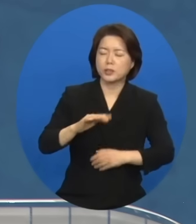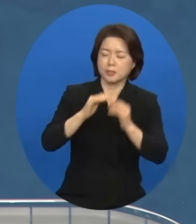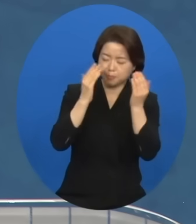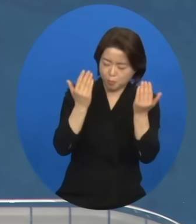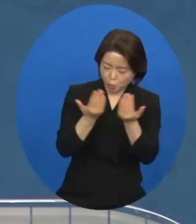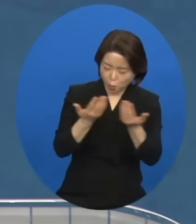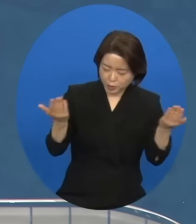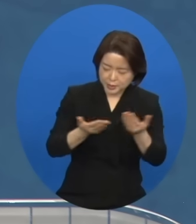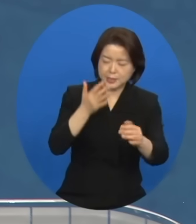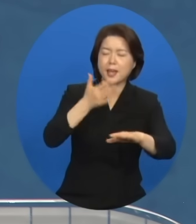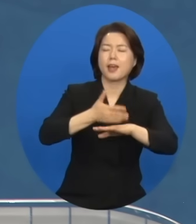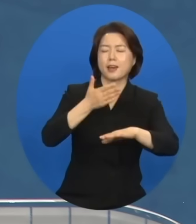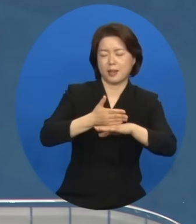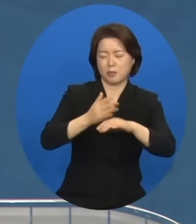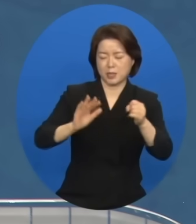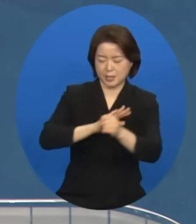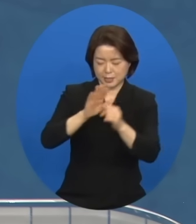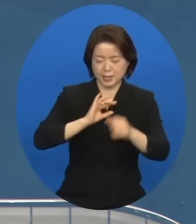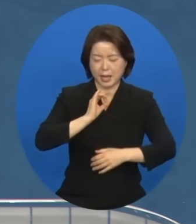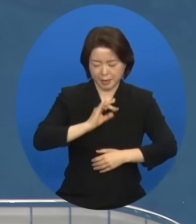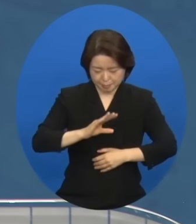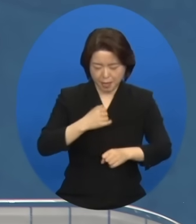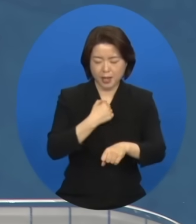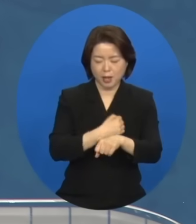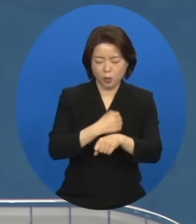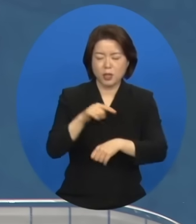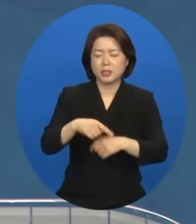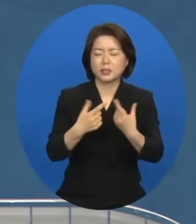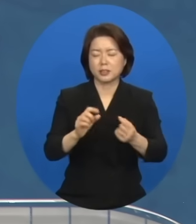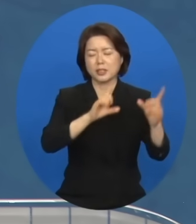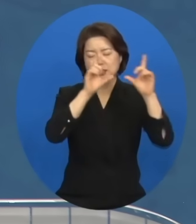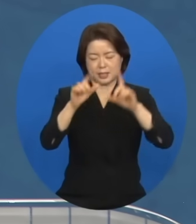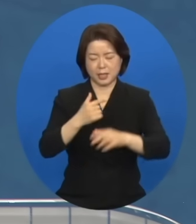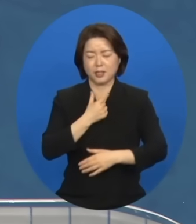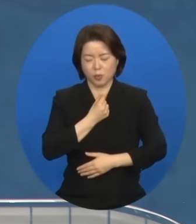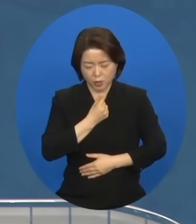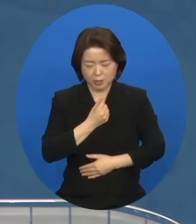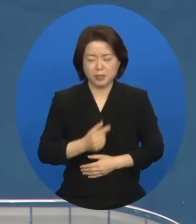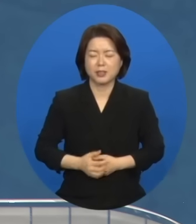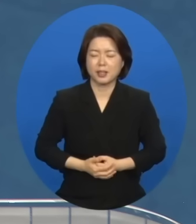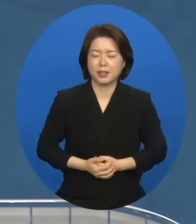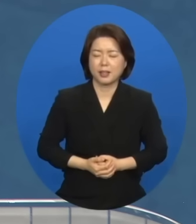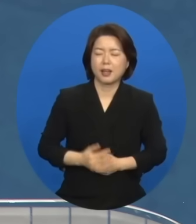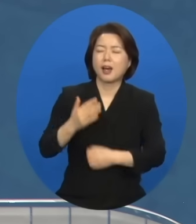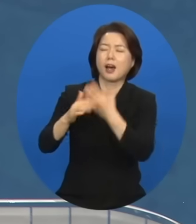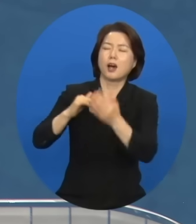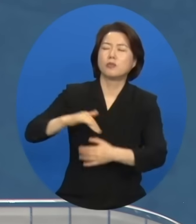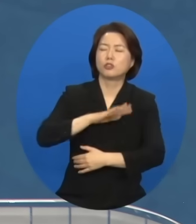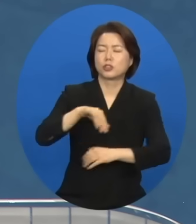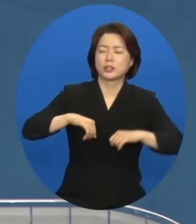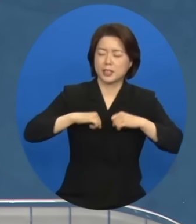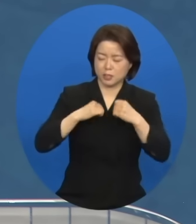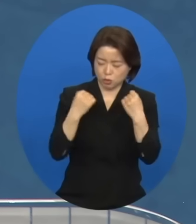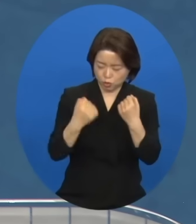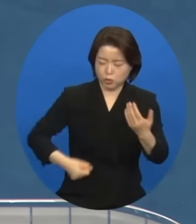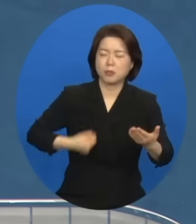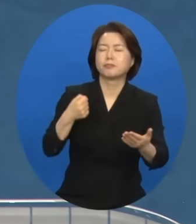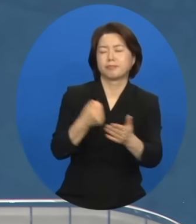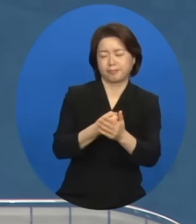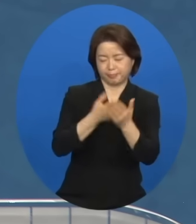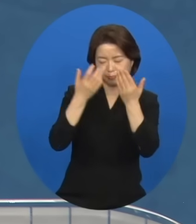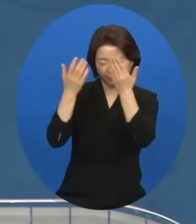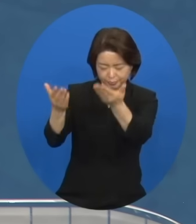일에 감사와 사랑만 하며 그렇게 살기를 원합니다. 하나님, 우리가 순종을